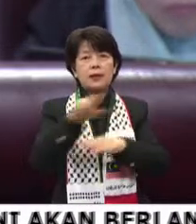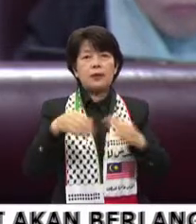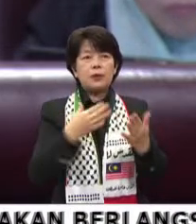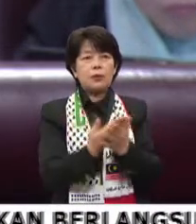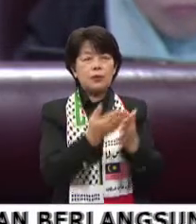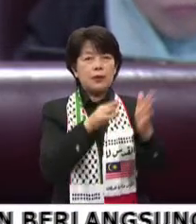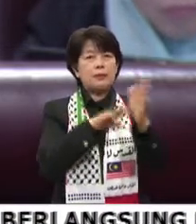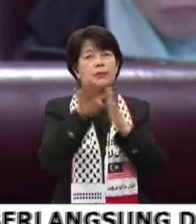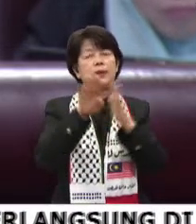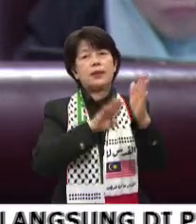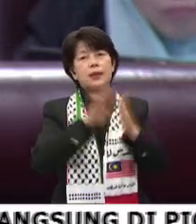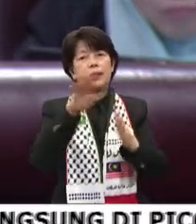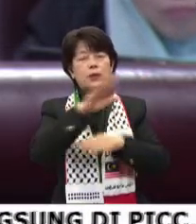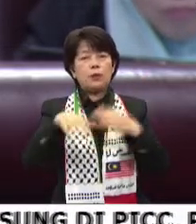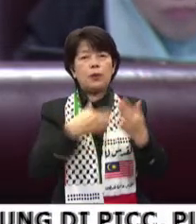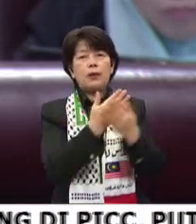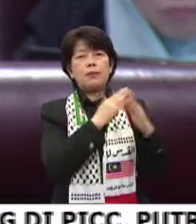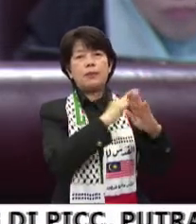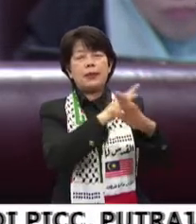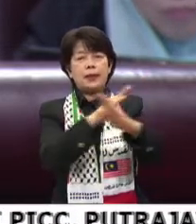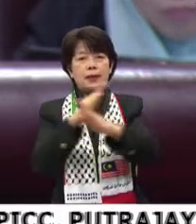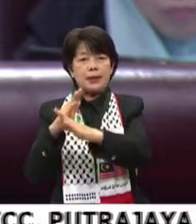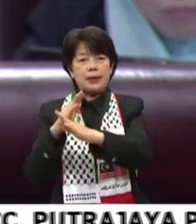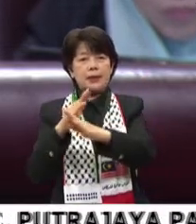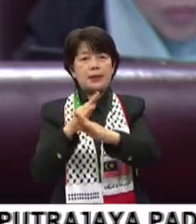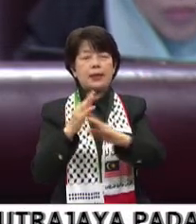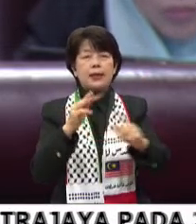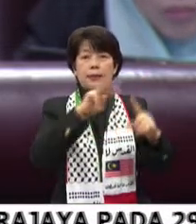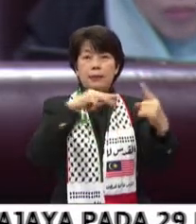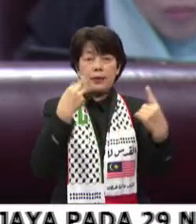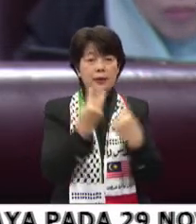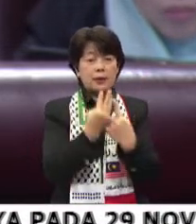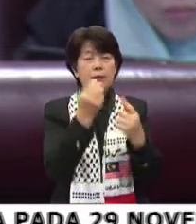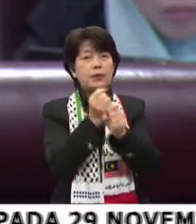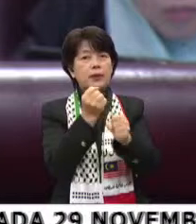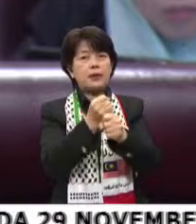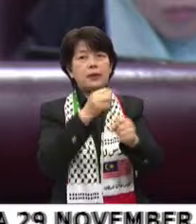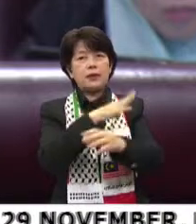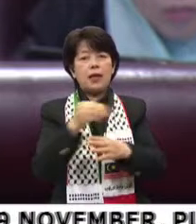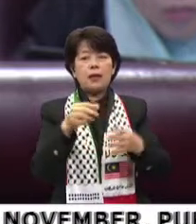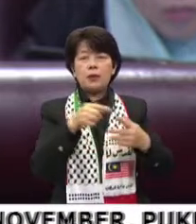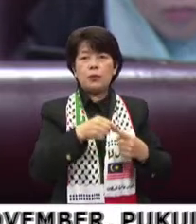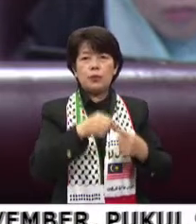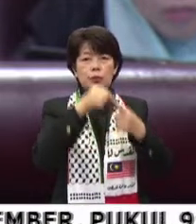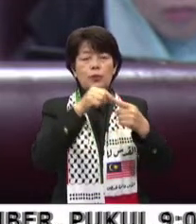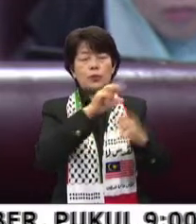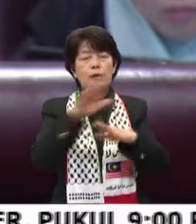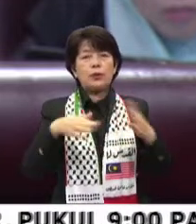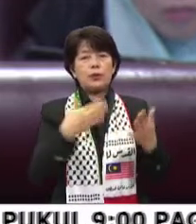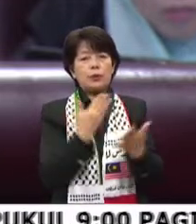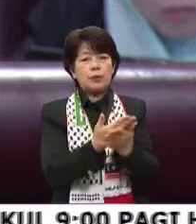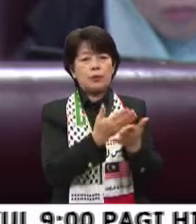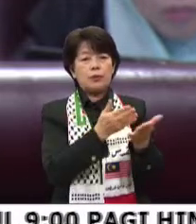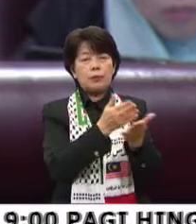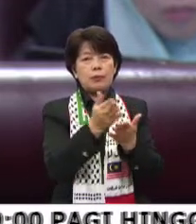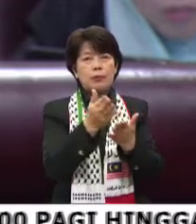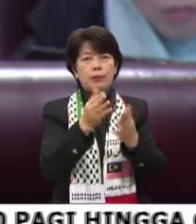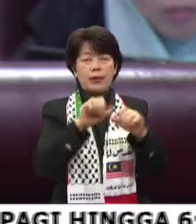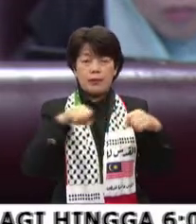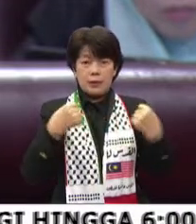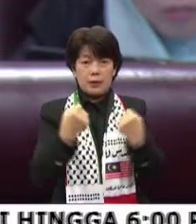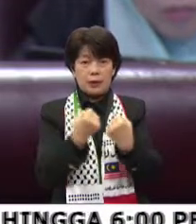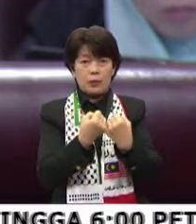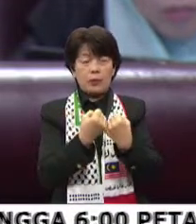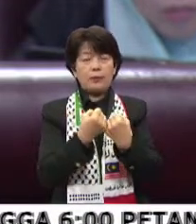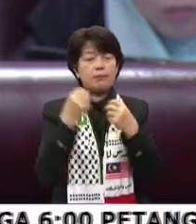meningkatkan perlindungan dan kebajikan para pekerja khususnya melal peranan kesatuan sekerja dalam menambah